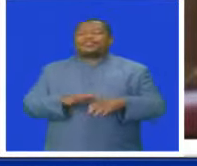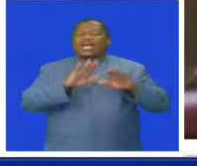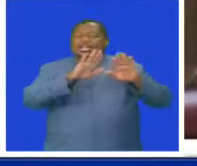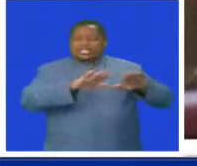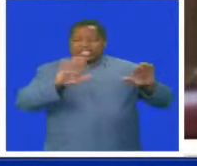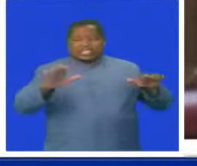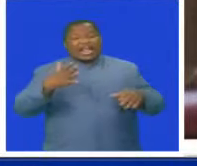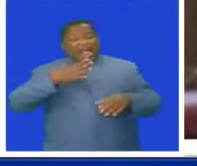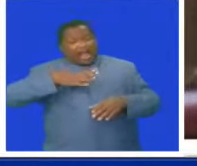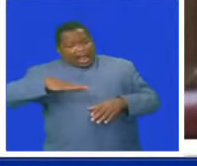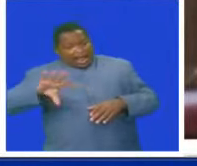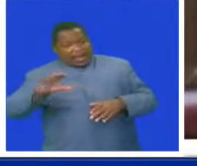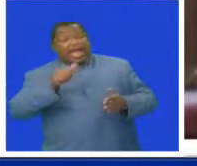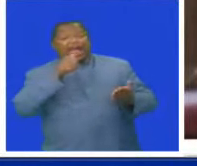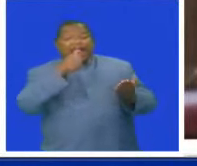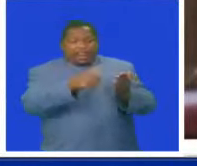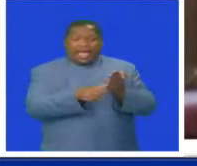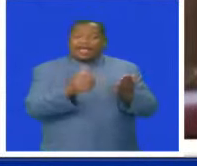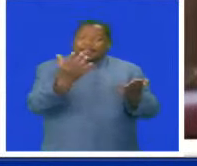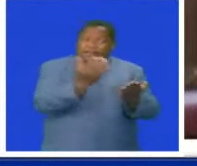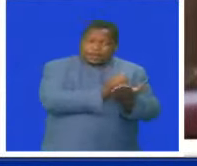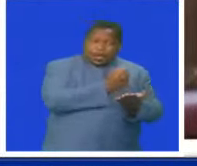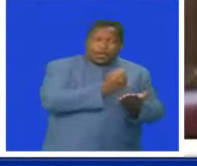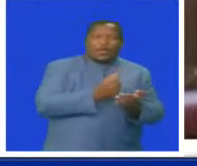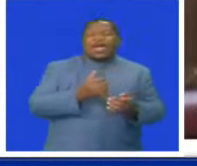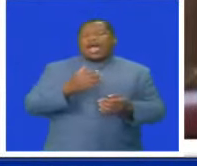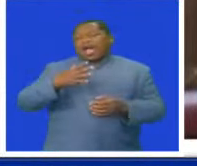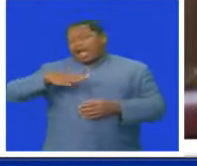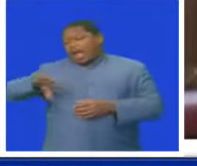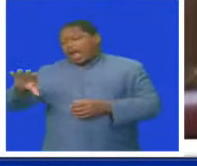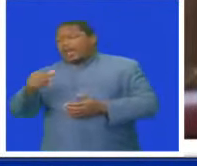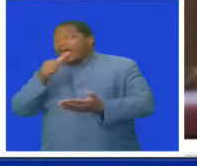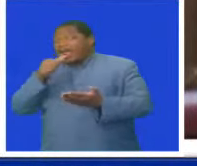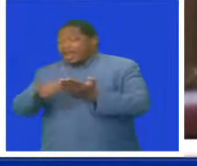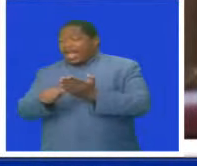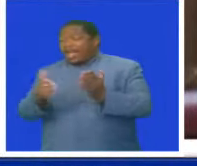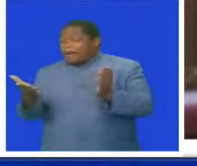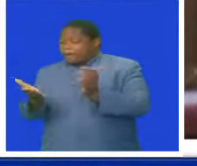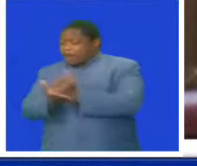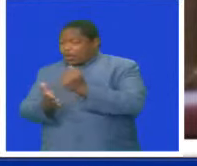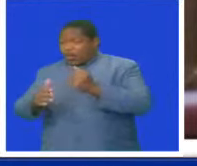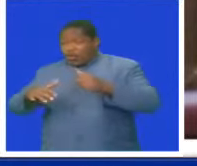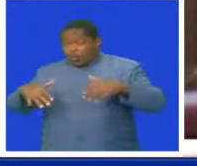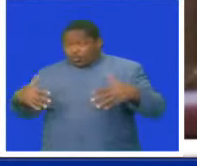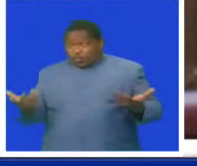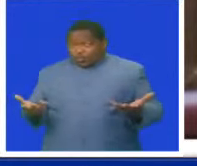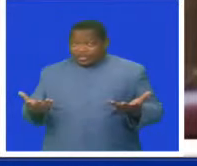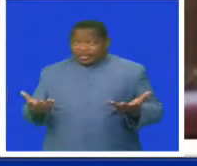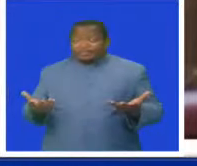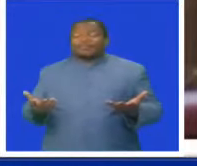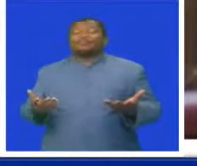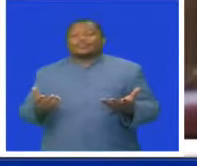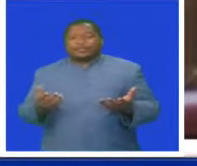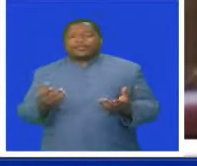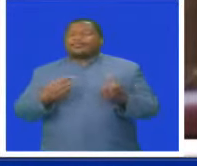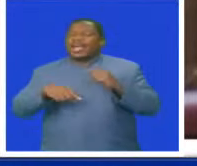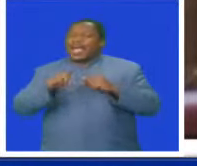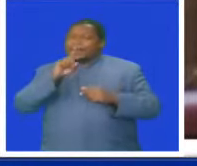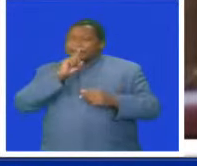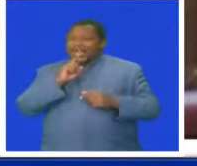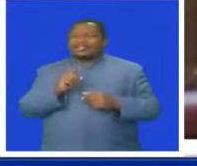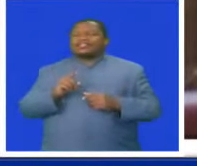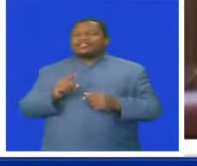award letter mina solo ngide sozathatheka ngathi yena soshiyekile kulo mfundzati cha bekunena kusinjalo litiko